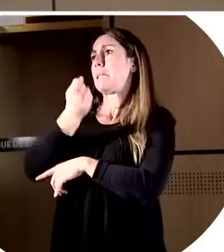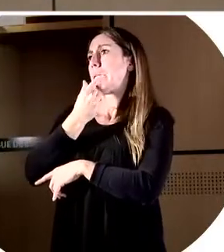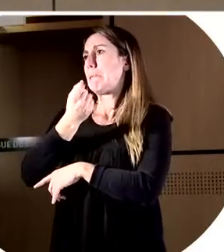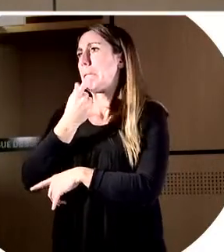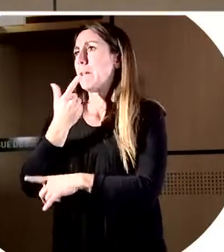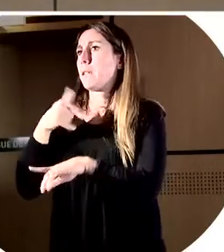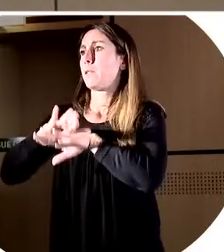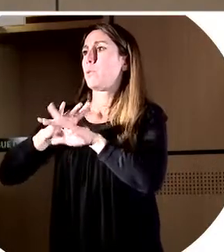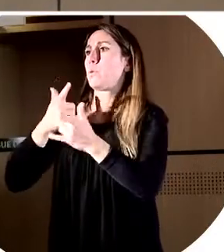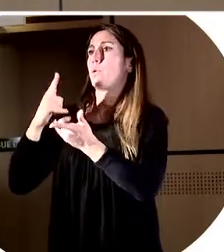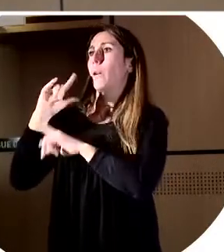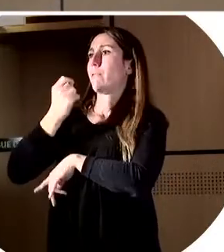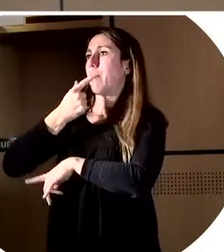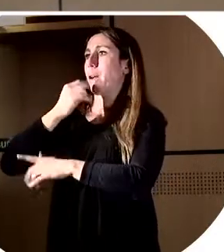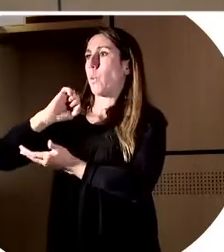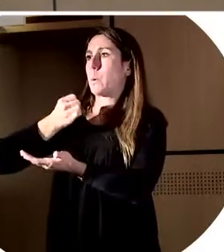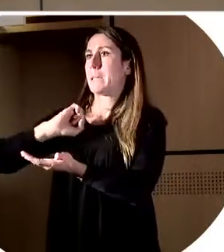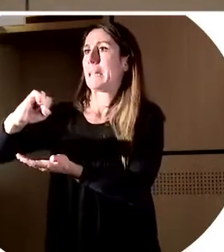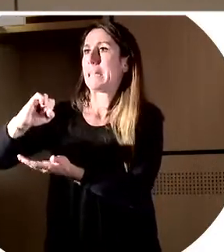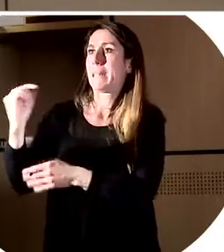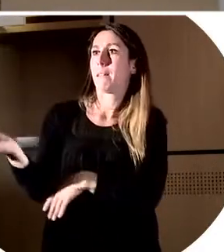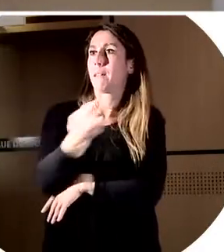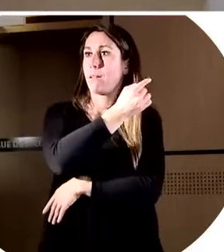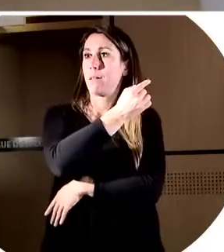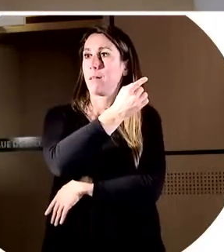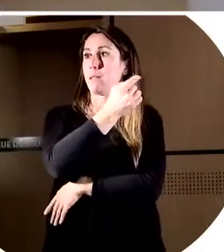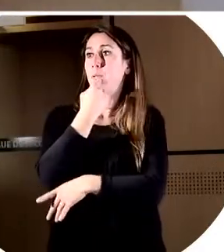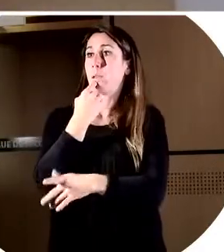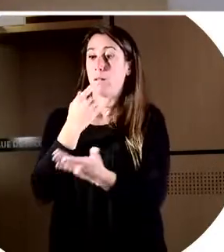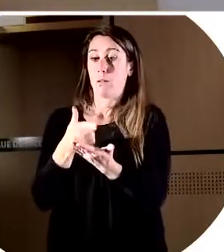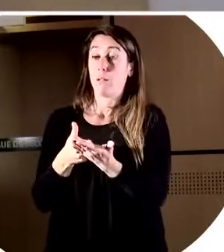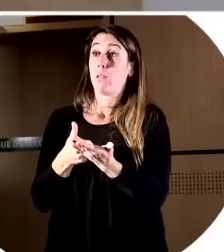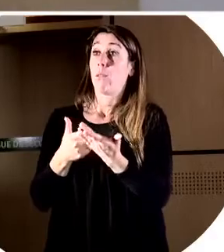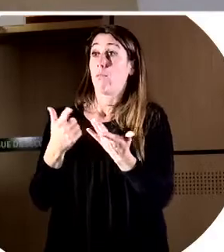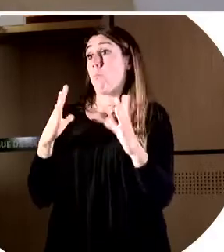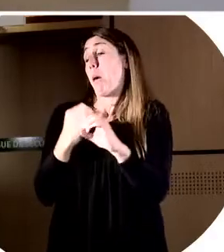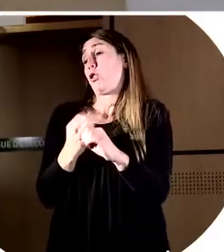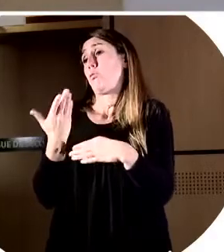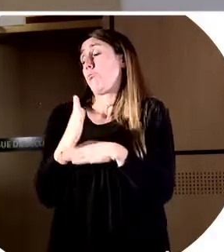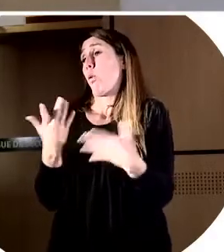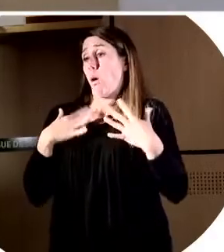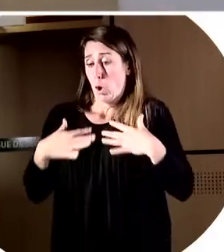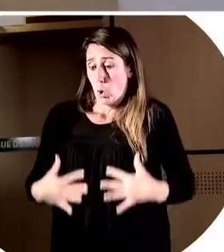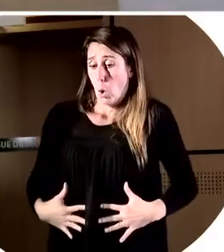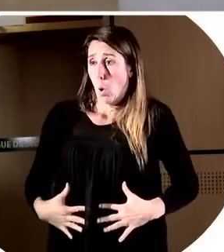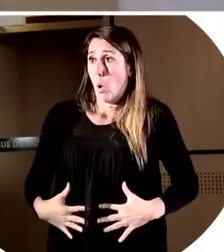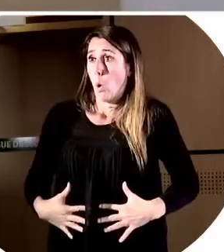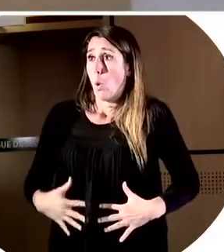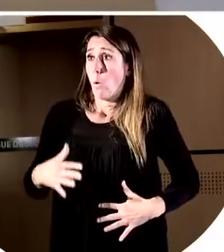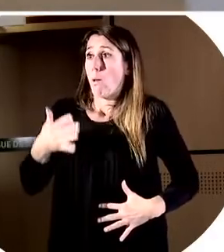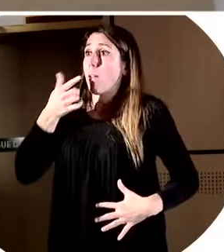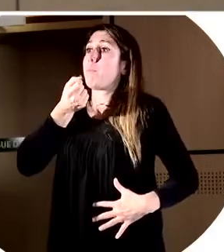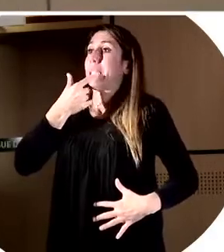la pharmacocinétique et de façon abrégée, c'est ce que le corps fait au médicament, la transformation